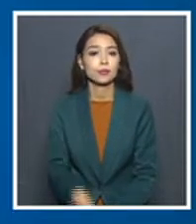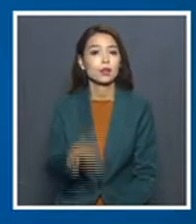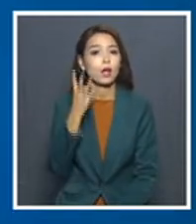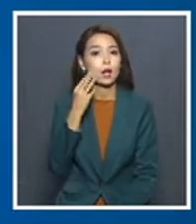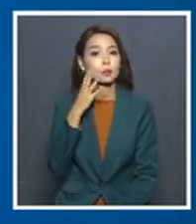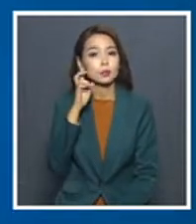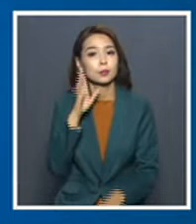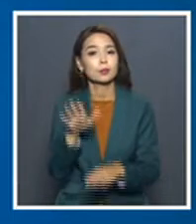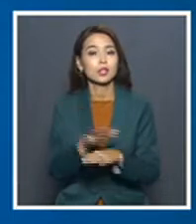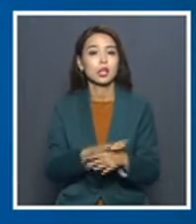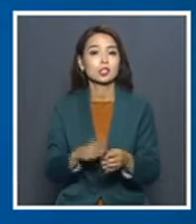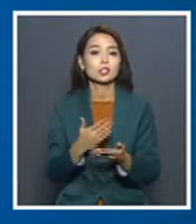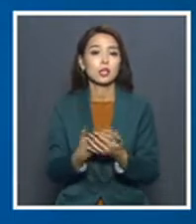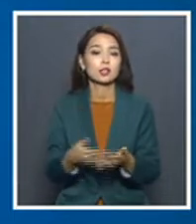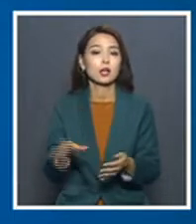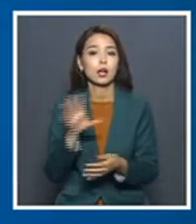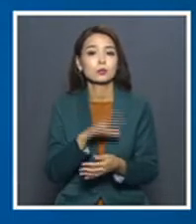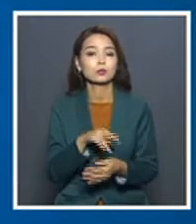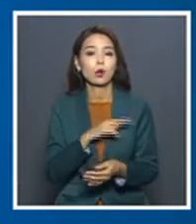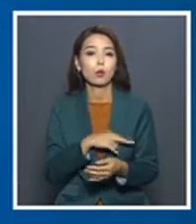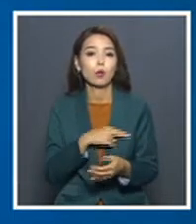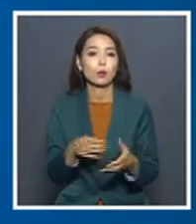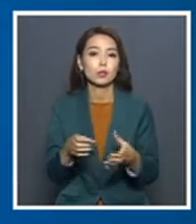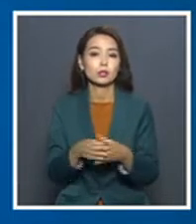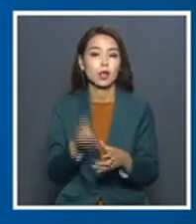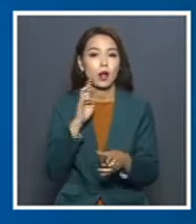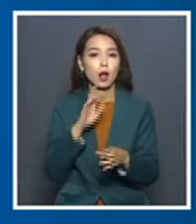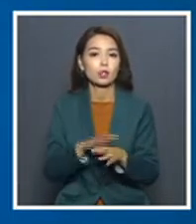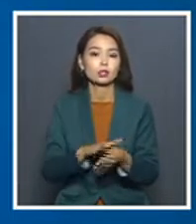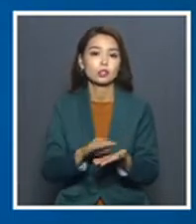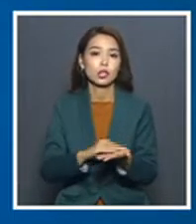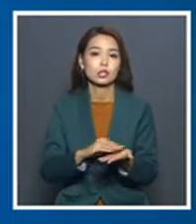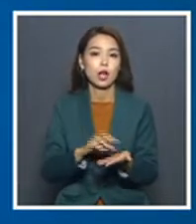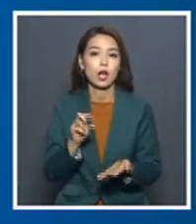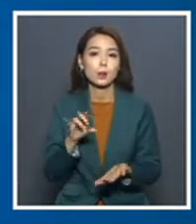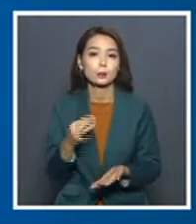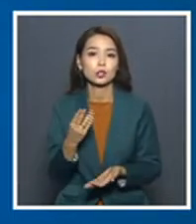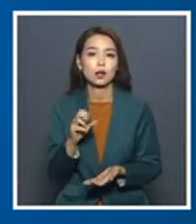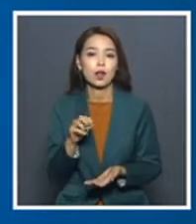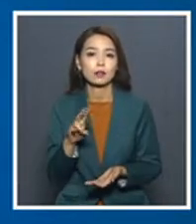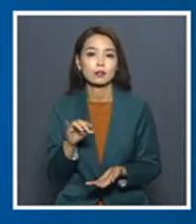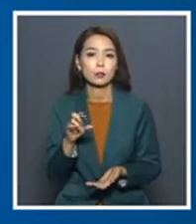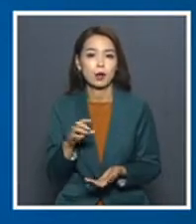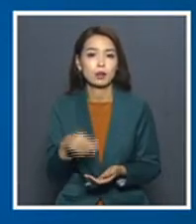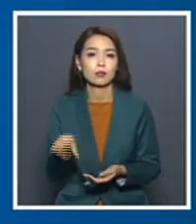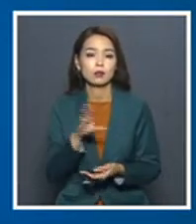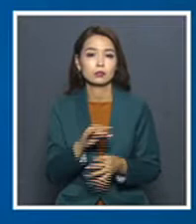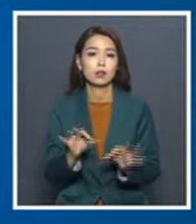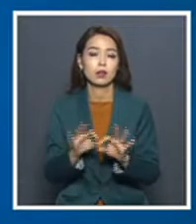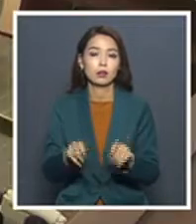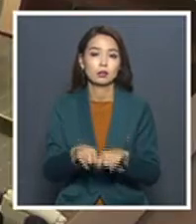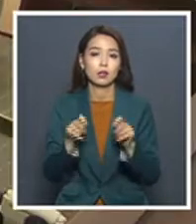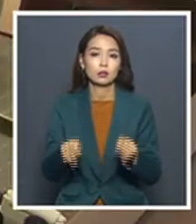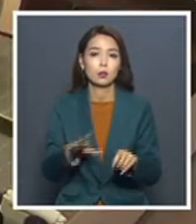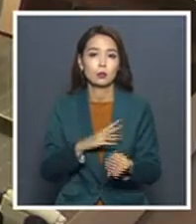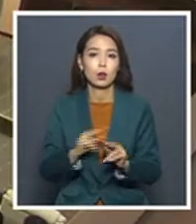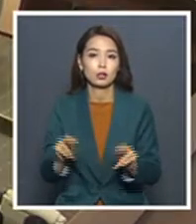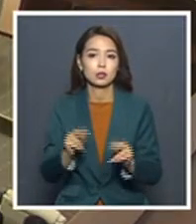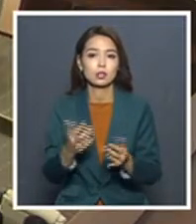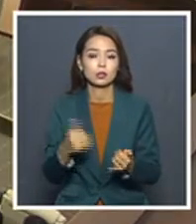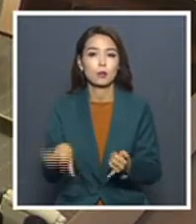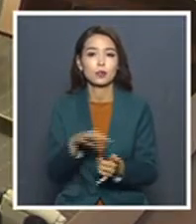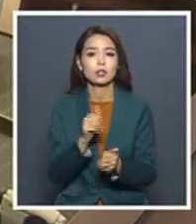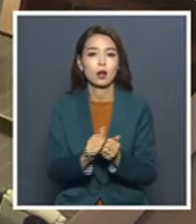Алматыда мемлекет және қоғам қайраткері халық жазушысы Әбіш Кекілбаев атындағы дәрісхана ашылды. Онда сан алуан тақырыпта